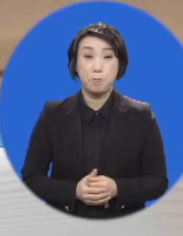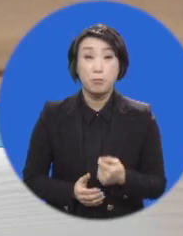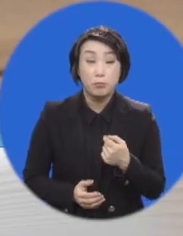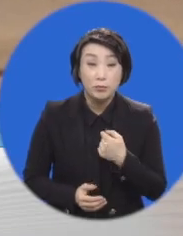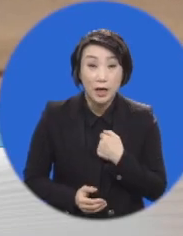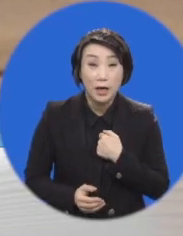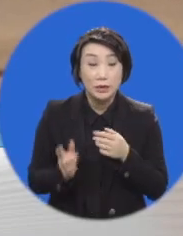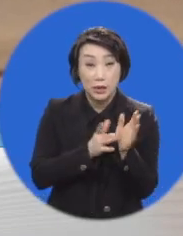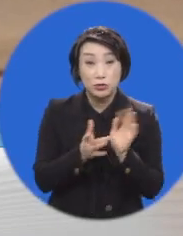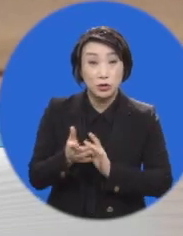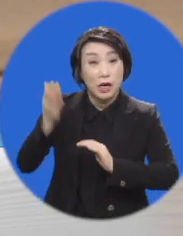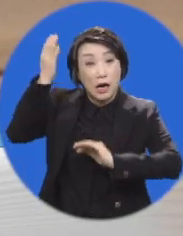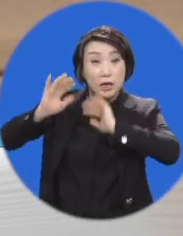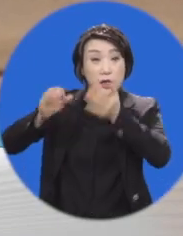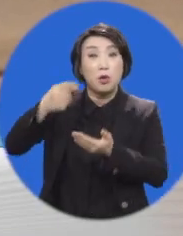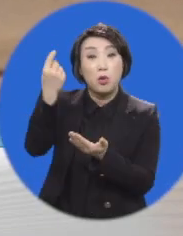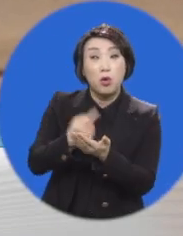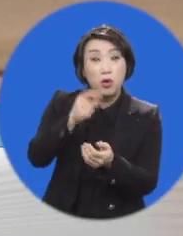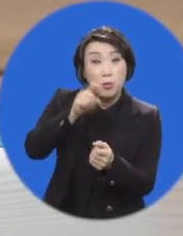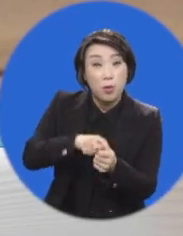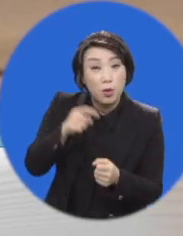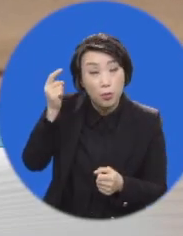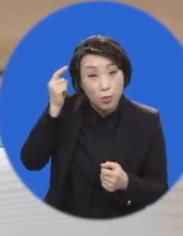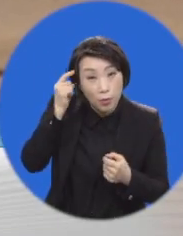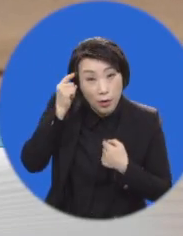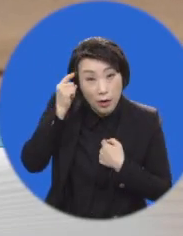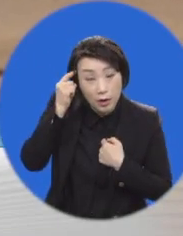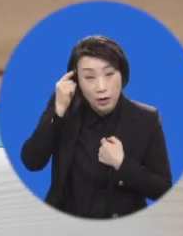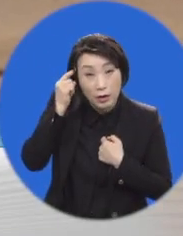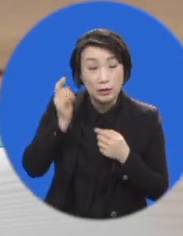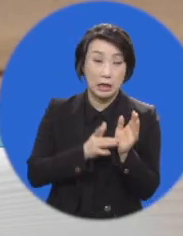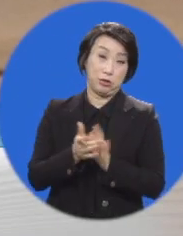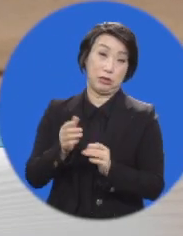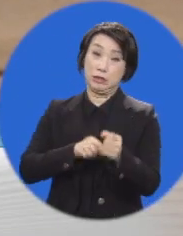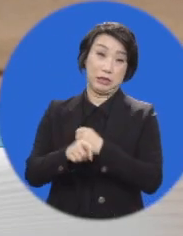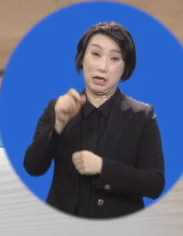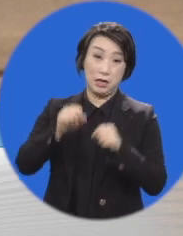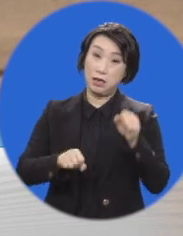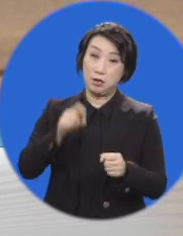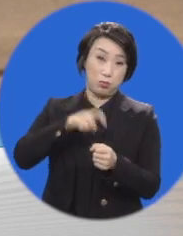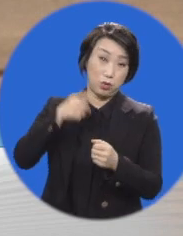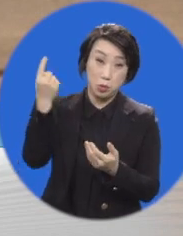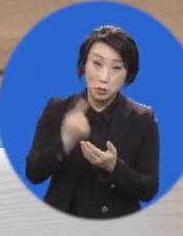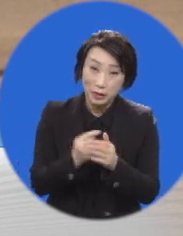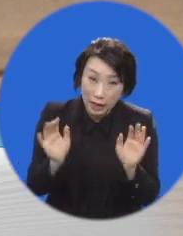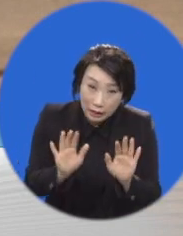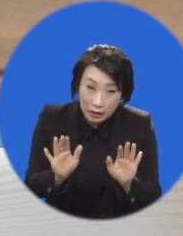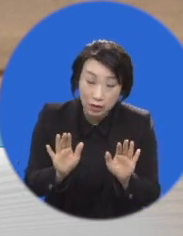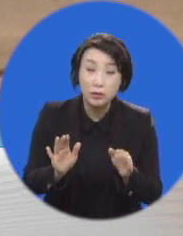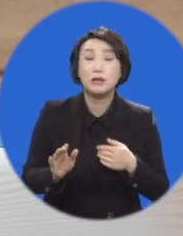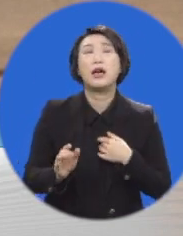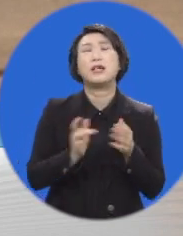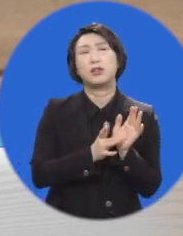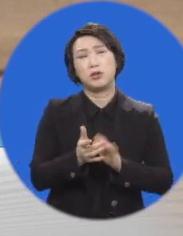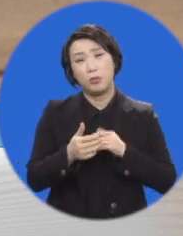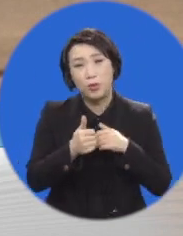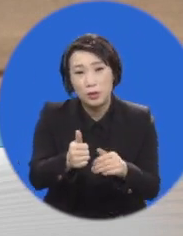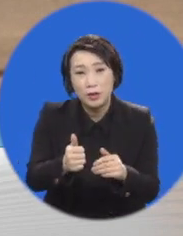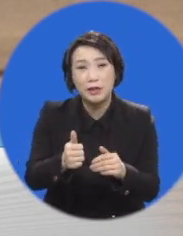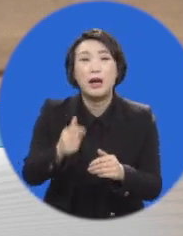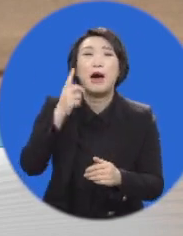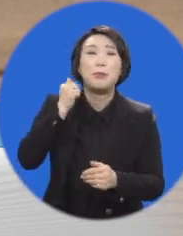내가 하늘로 또 내려온 것은 내 뜻을 행하려 함이 아니오 나를 보내신